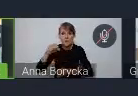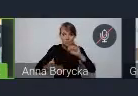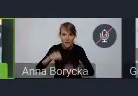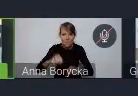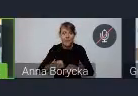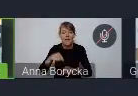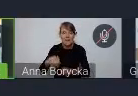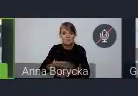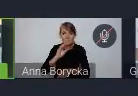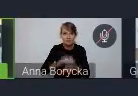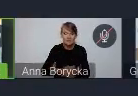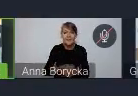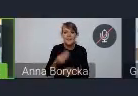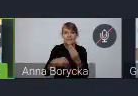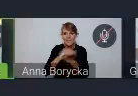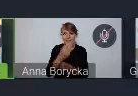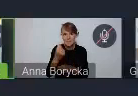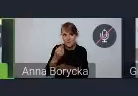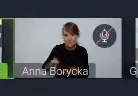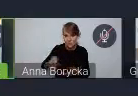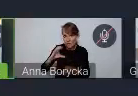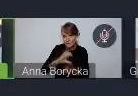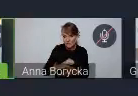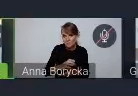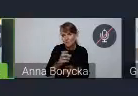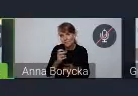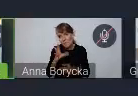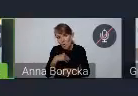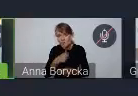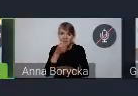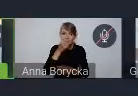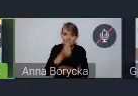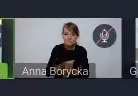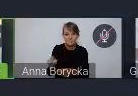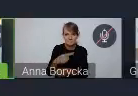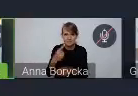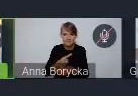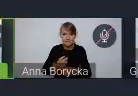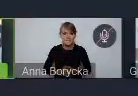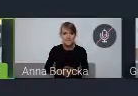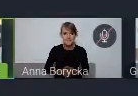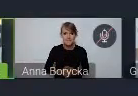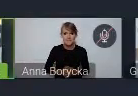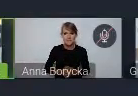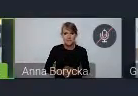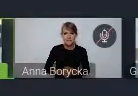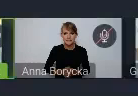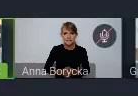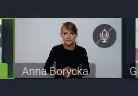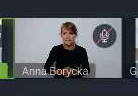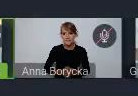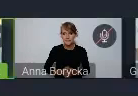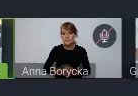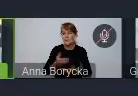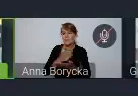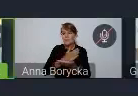w celu właśnie podpisania umowy, czy nie. I tu w tym momencie zadania